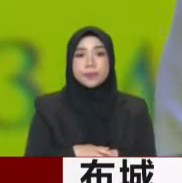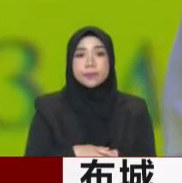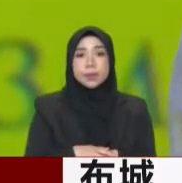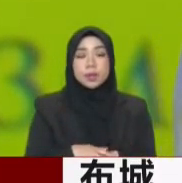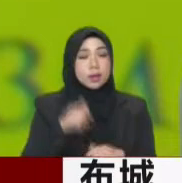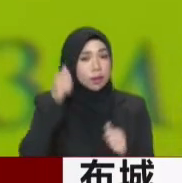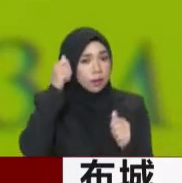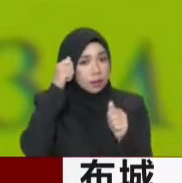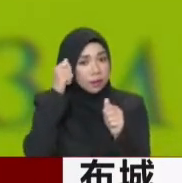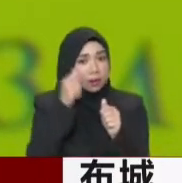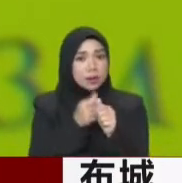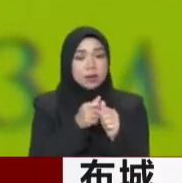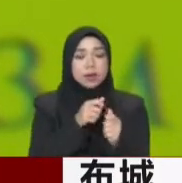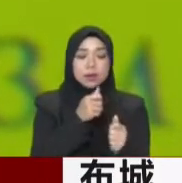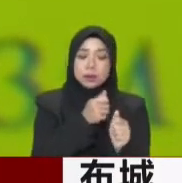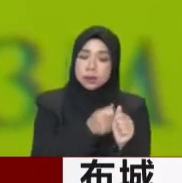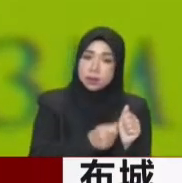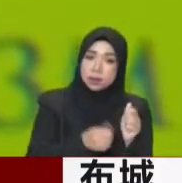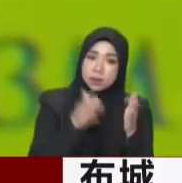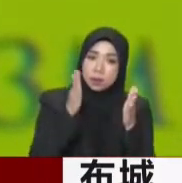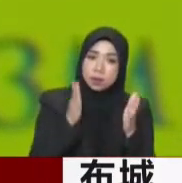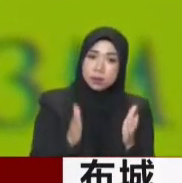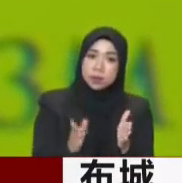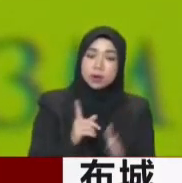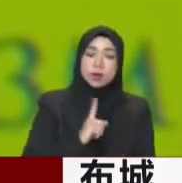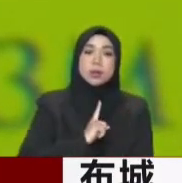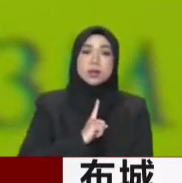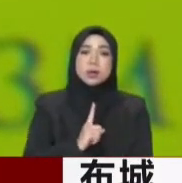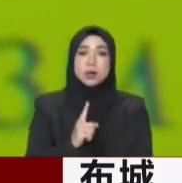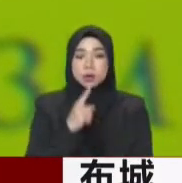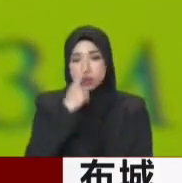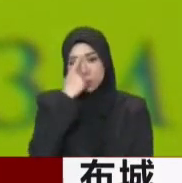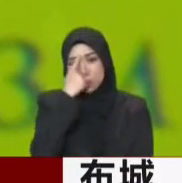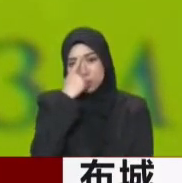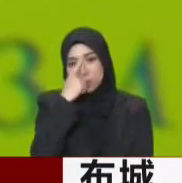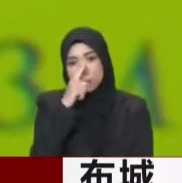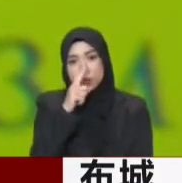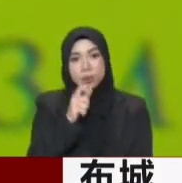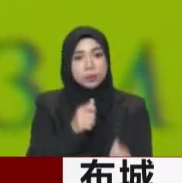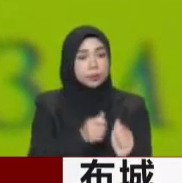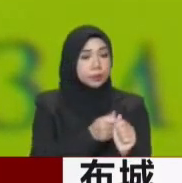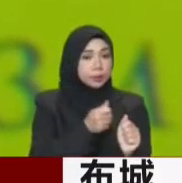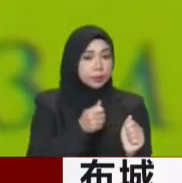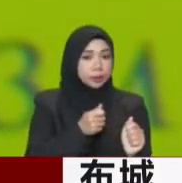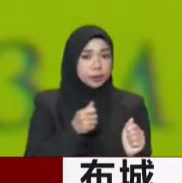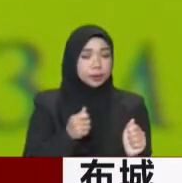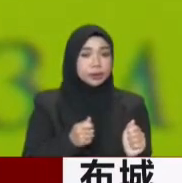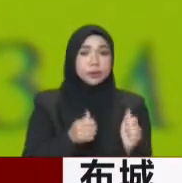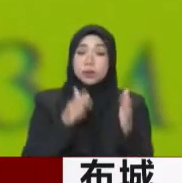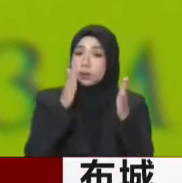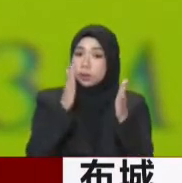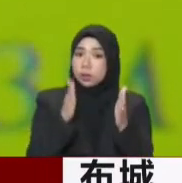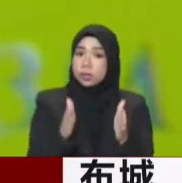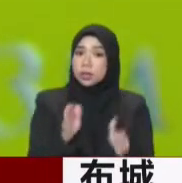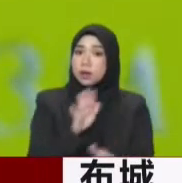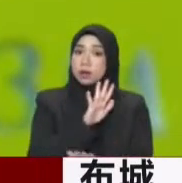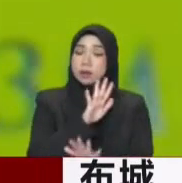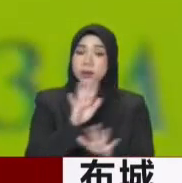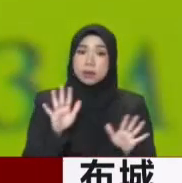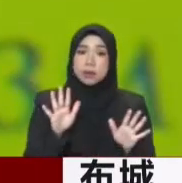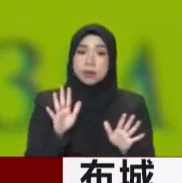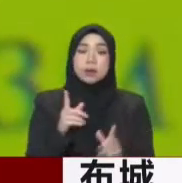seluruh umat Islam untuk menghindari serta menjauhi orang-orang yang tidak bercakap